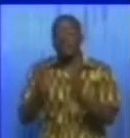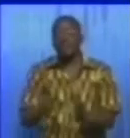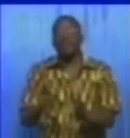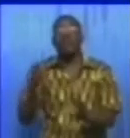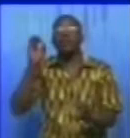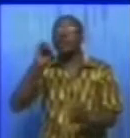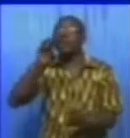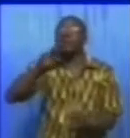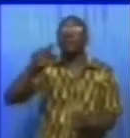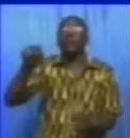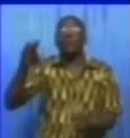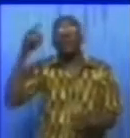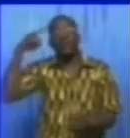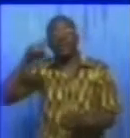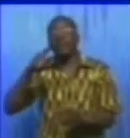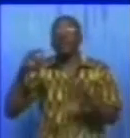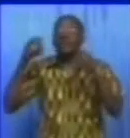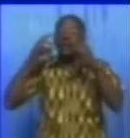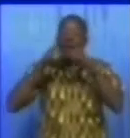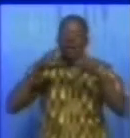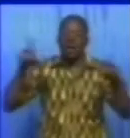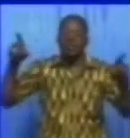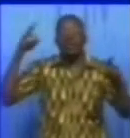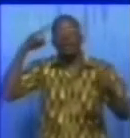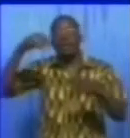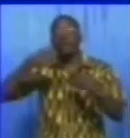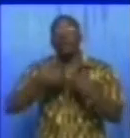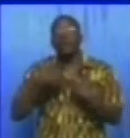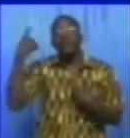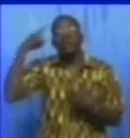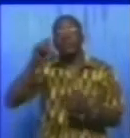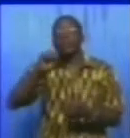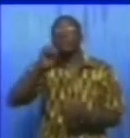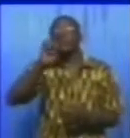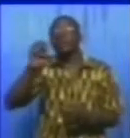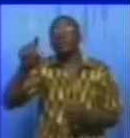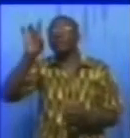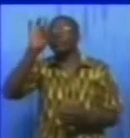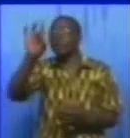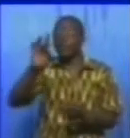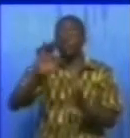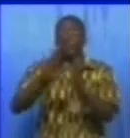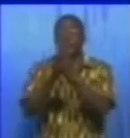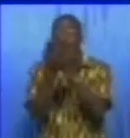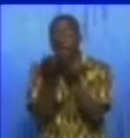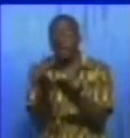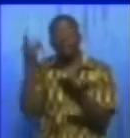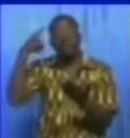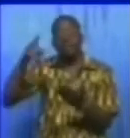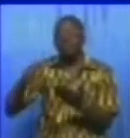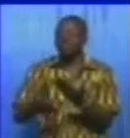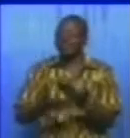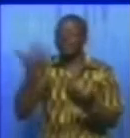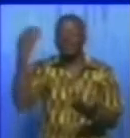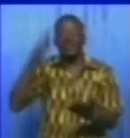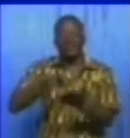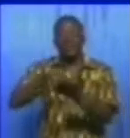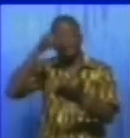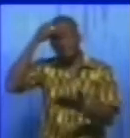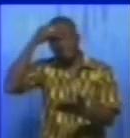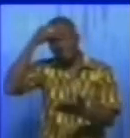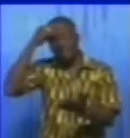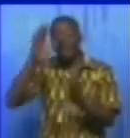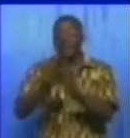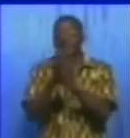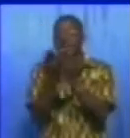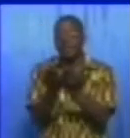l'orthographe et la grammaire. Pour les apprenants, il y a désormais une série de 8 livres pour faciliter cet apprentissage. Les